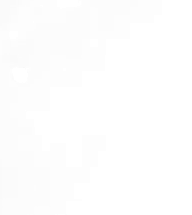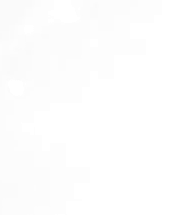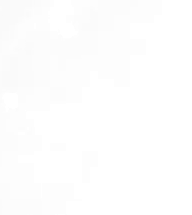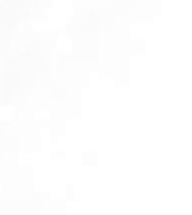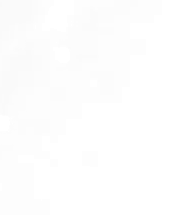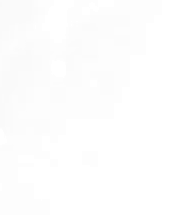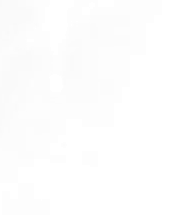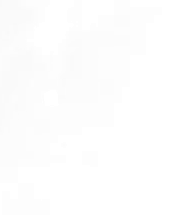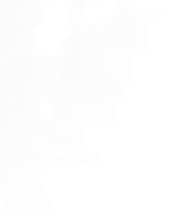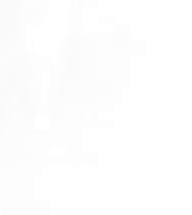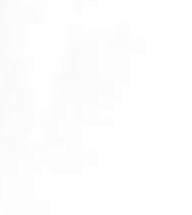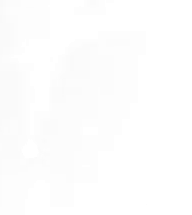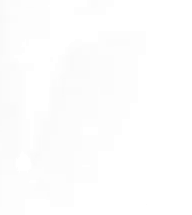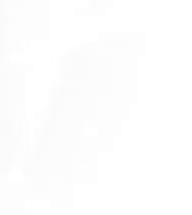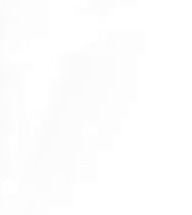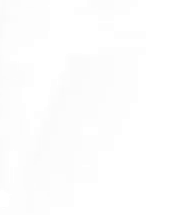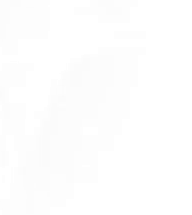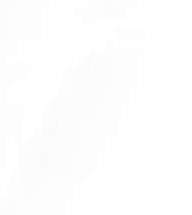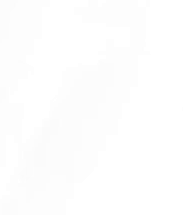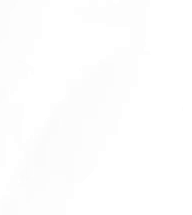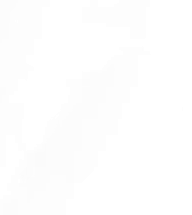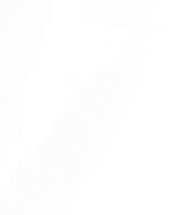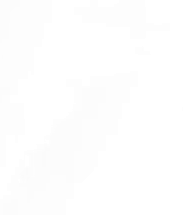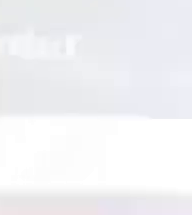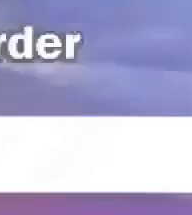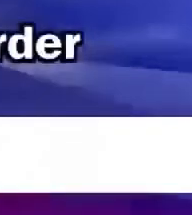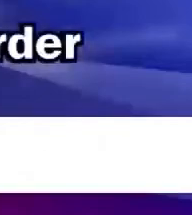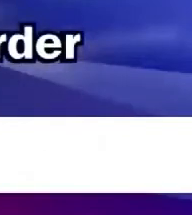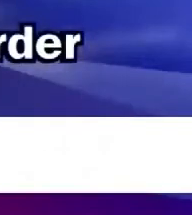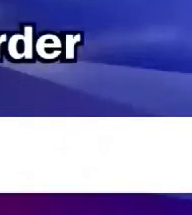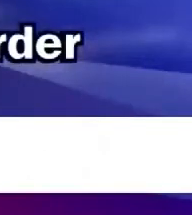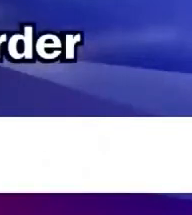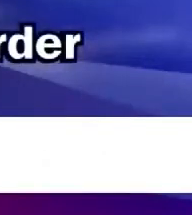One.